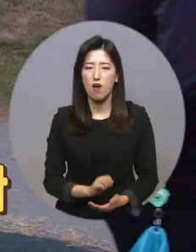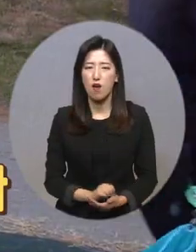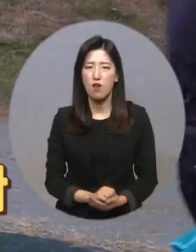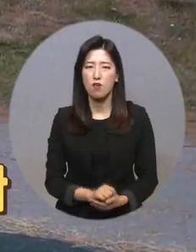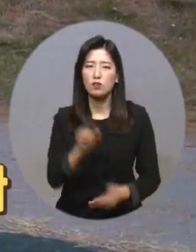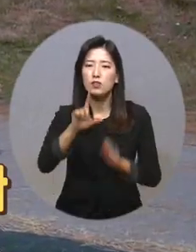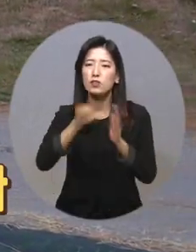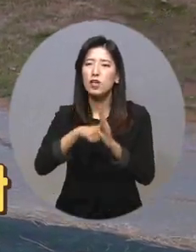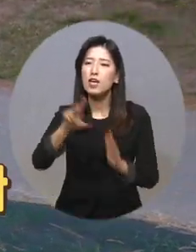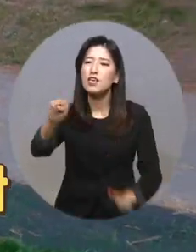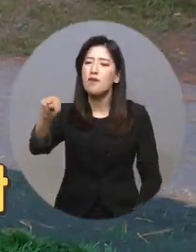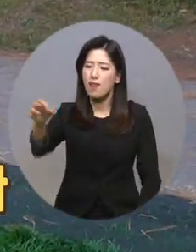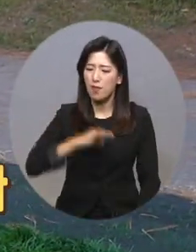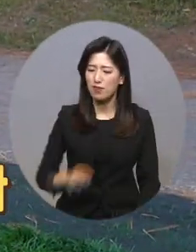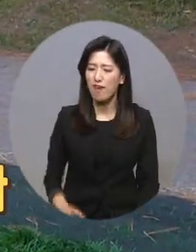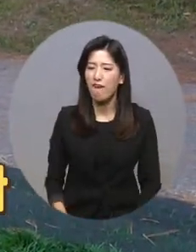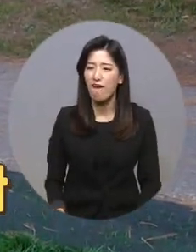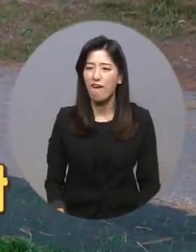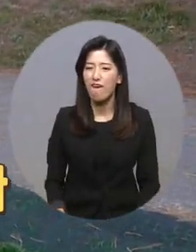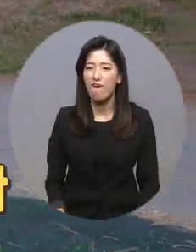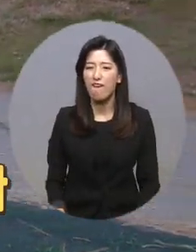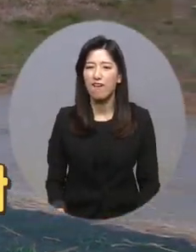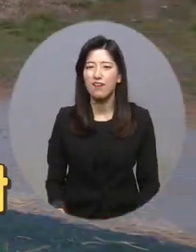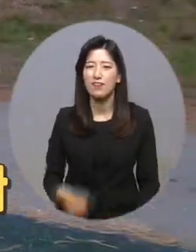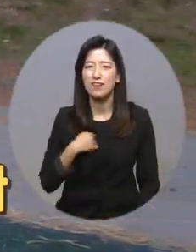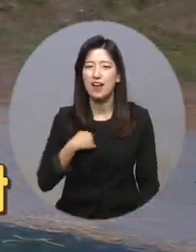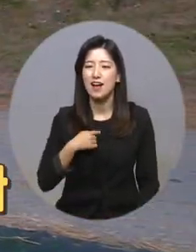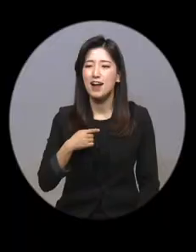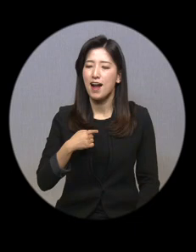해보세요 4